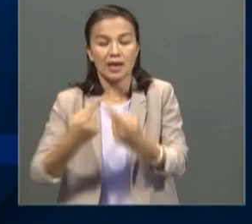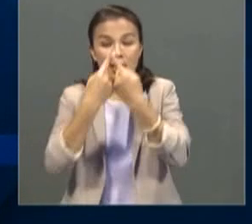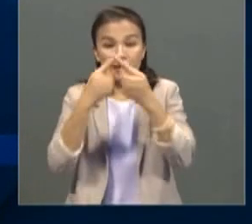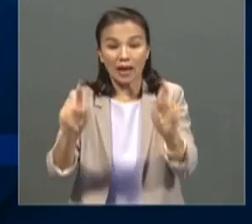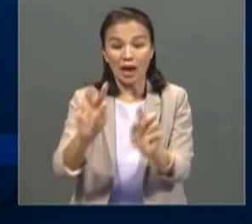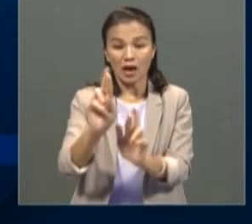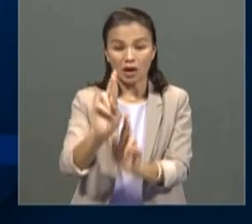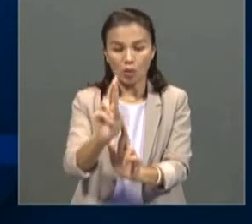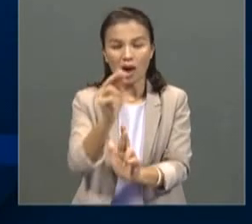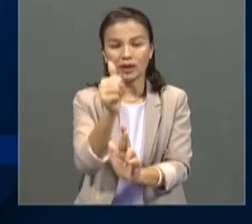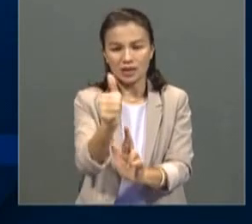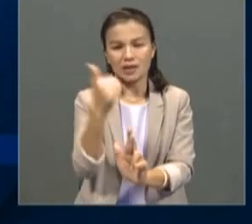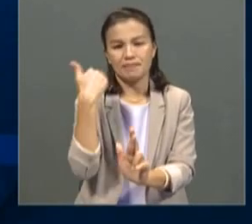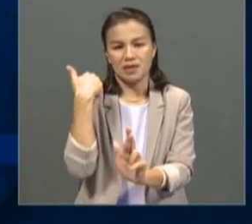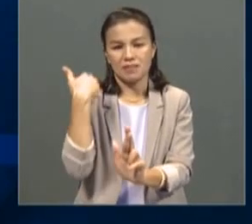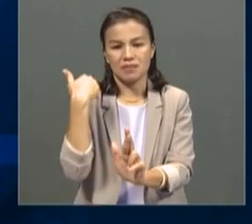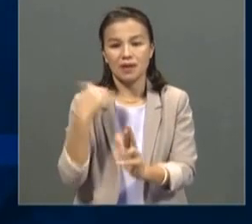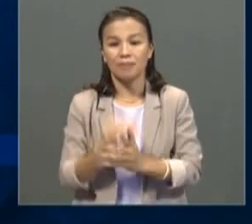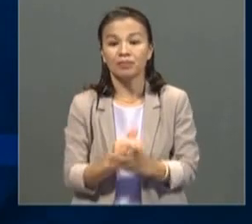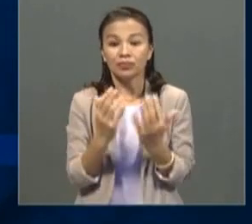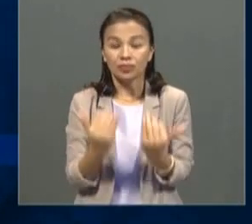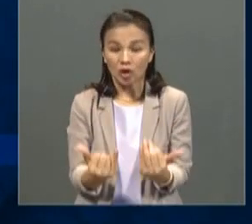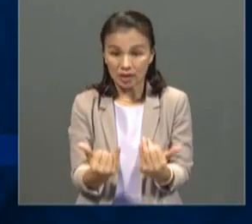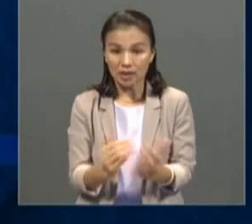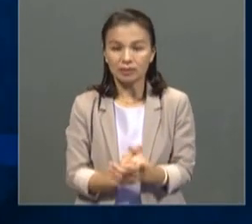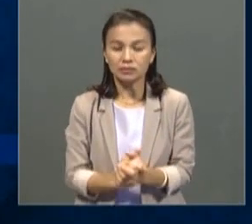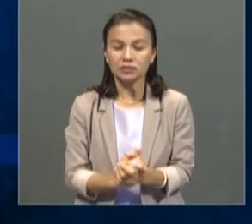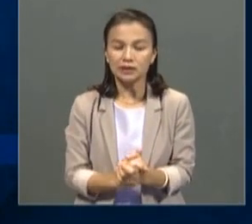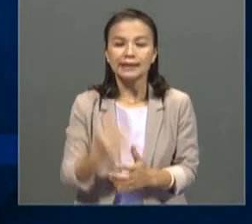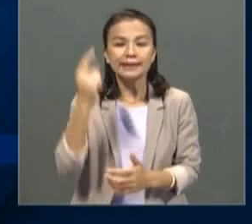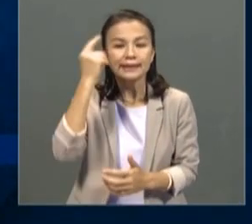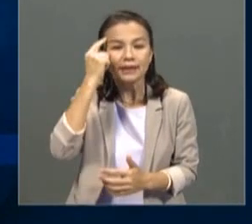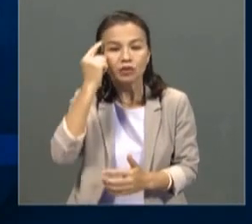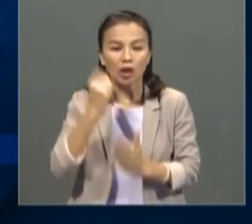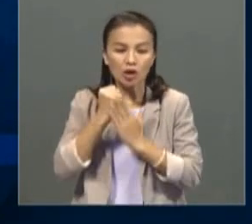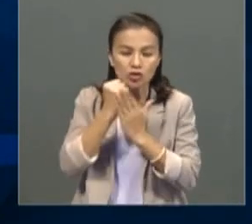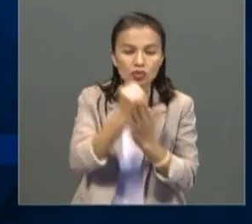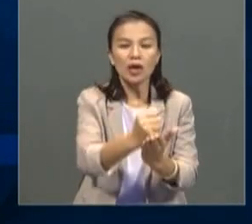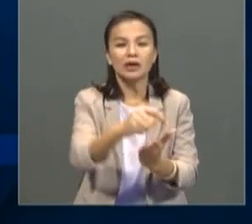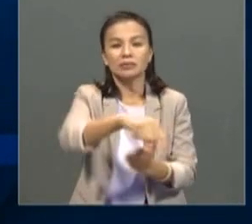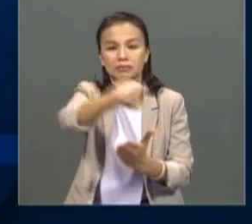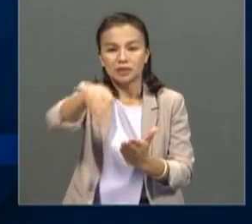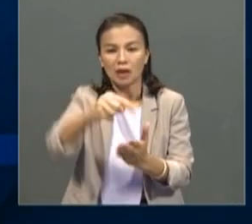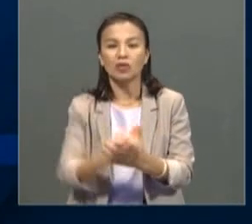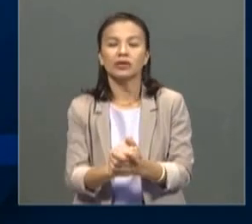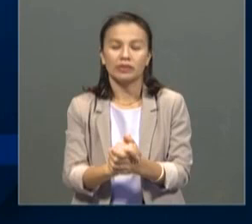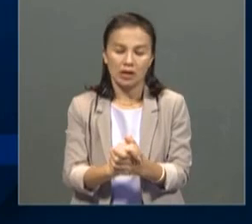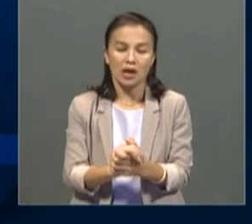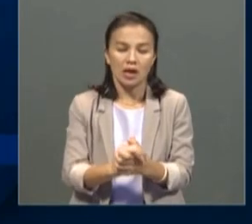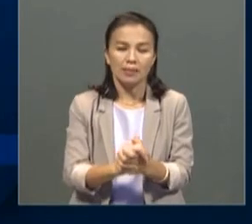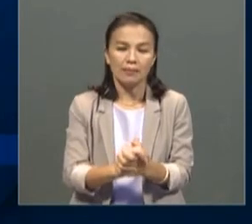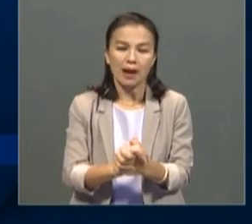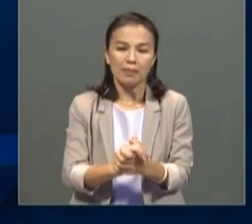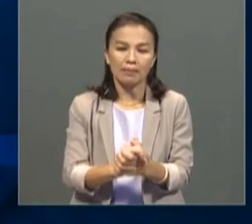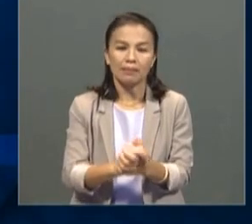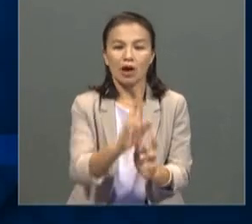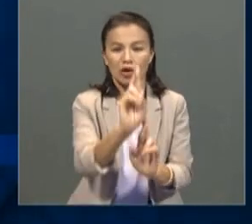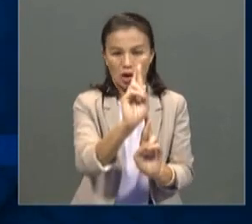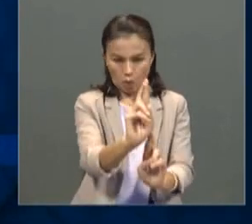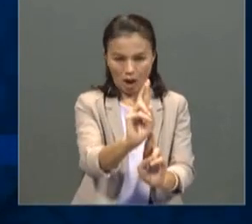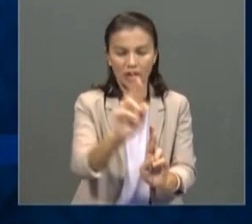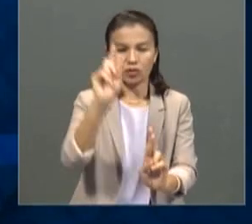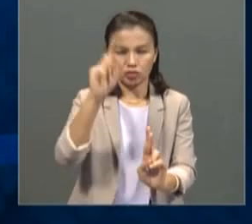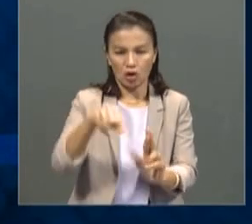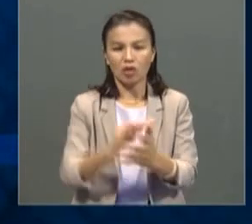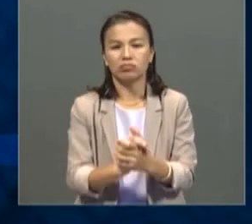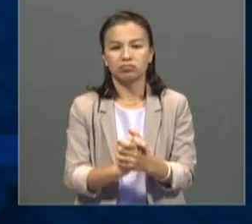လိုက်ကြည့်တာမရှိဘူးကူးတာလာမရှိဘူးဆိုရင်အများကြီးပြန့်သွားနိုင်ပါတယ်ဒါကြောင့်မလို့ကျွန်တော်တို့ကဟိုထိန်းချုပ်တဲ့စနစ်တွေကိုတည်တည်ချာချာလုပ်ပါနေဖြစ်